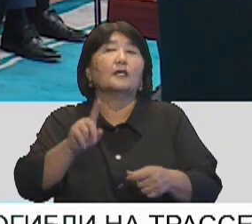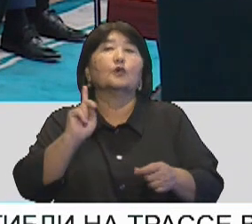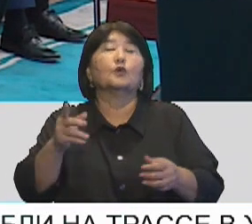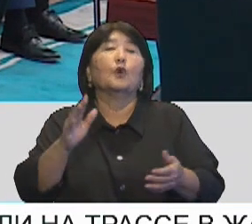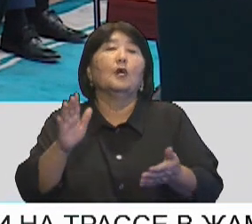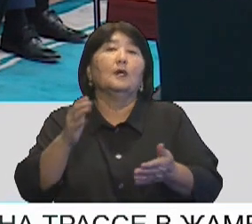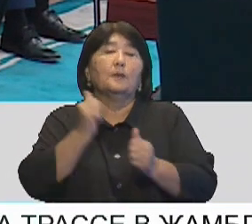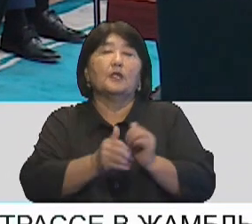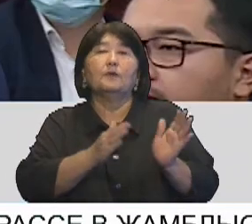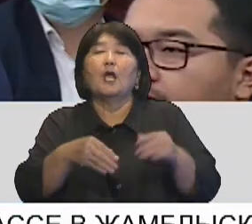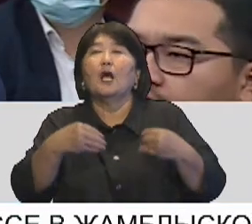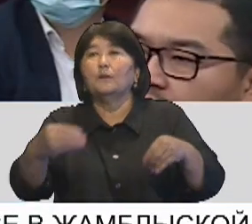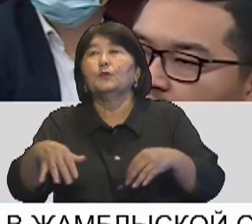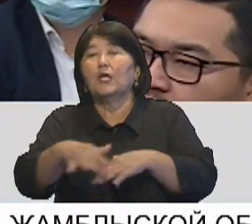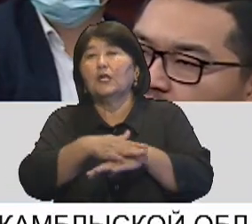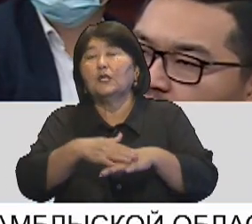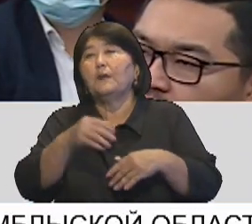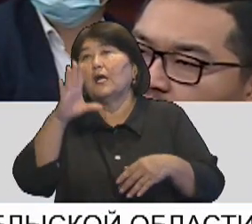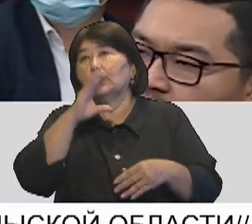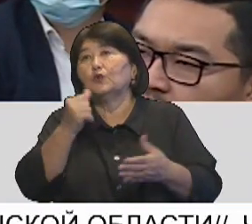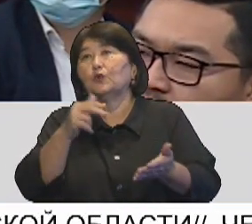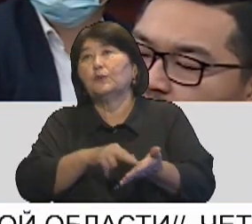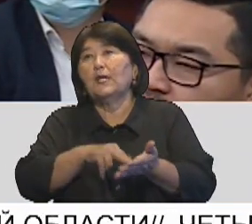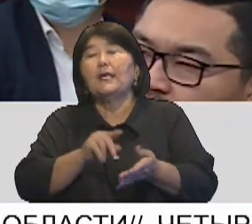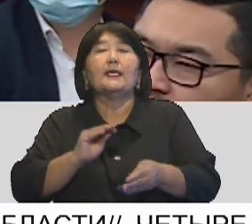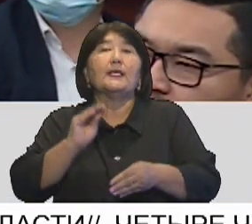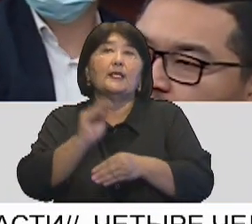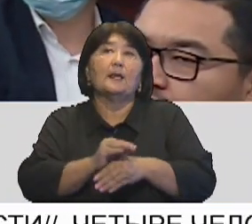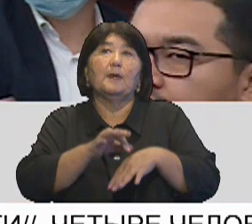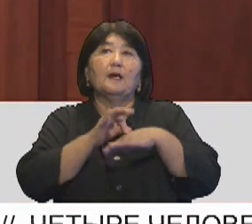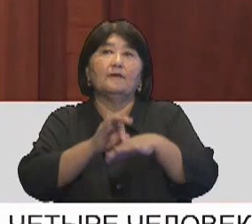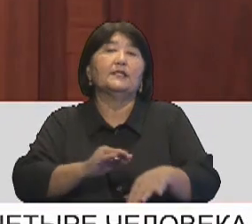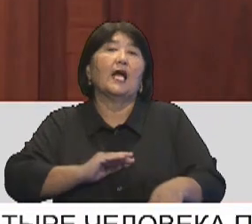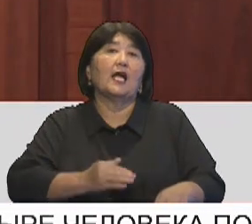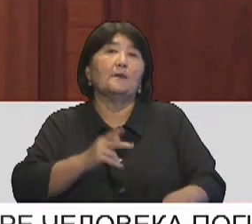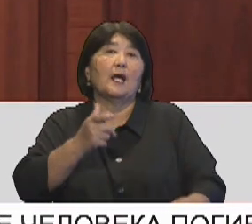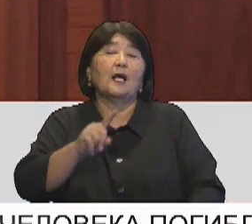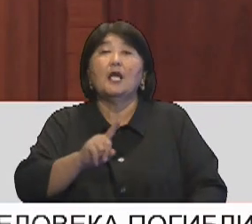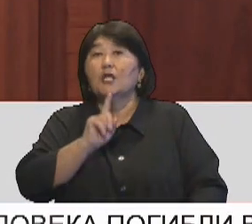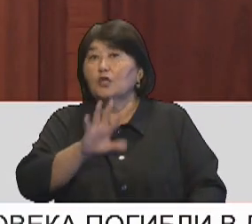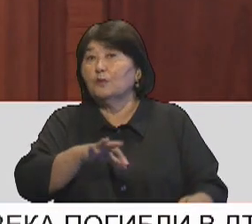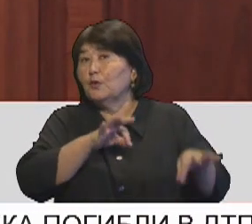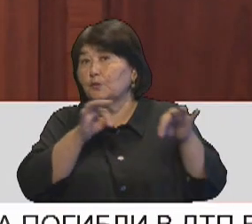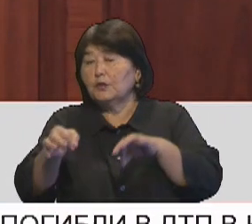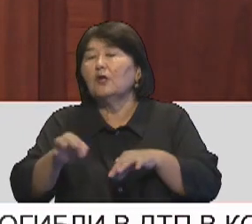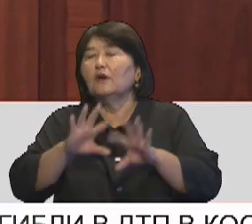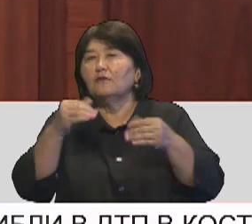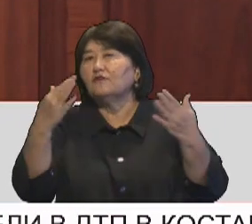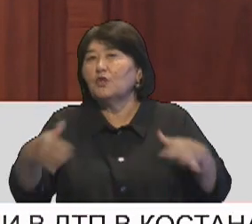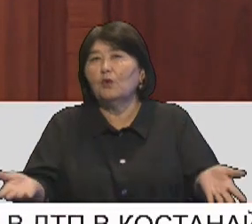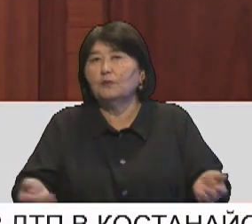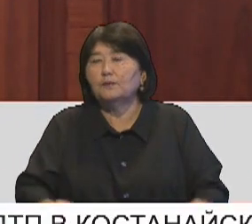будет бесперебойно отпускать его населению поп ценам и дополнительно ввозить коммерческий газ не будут привозить значит